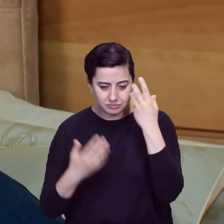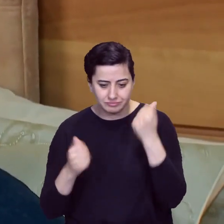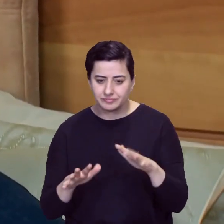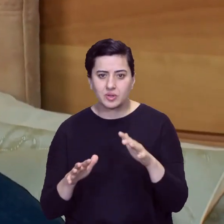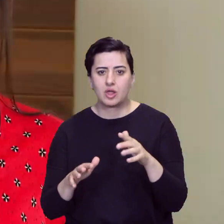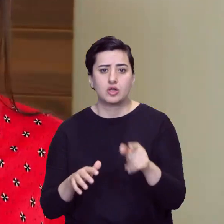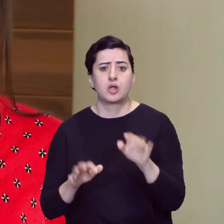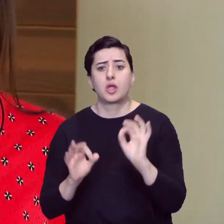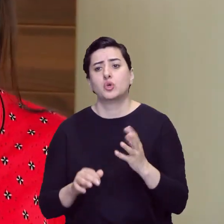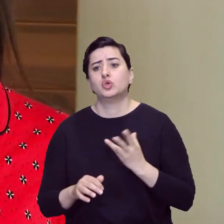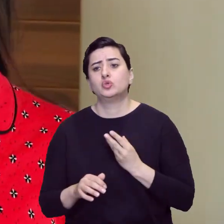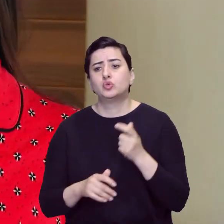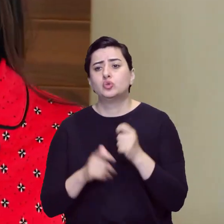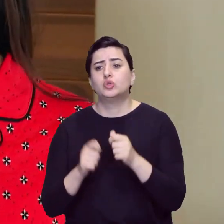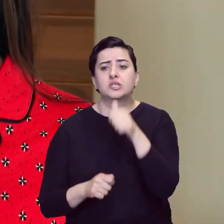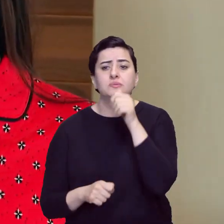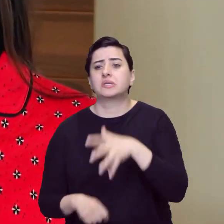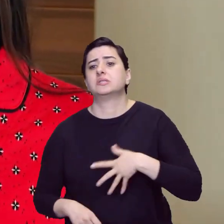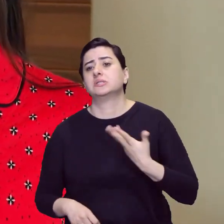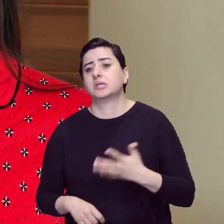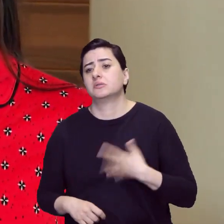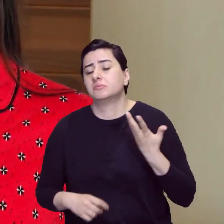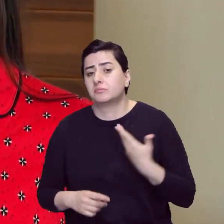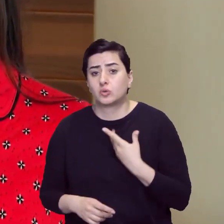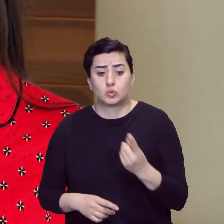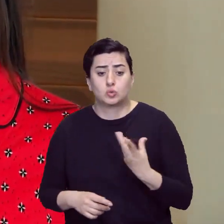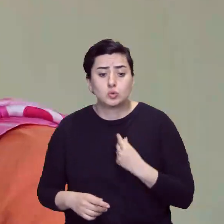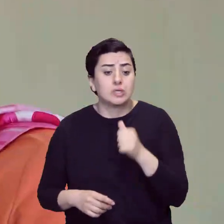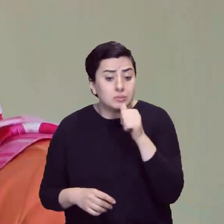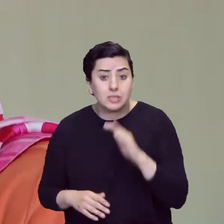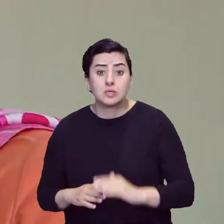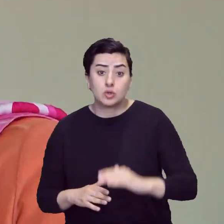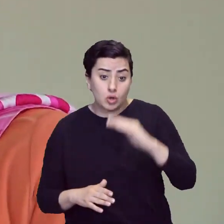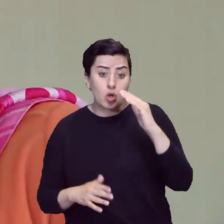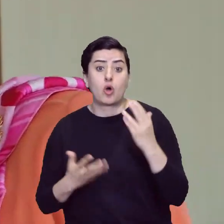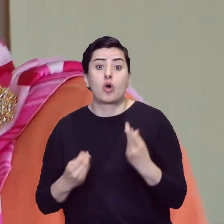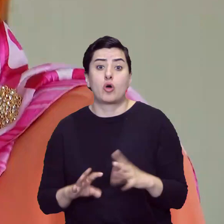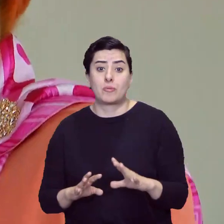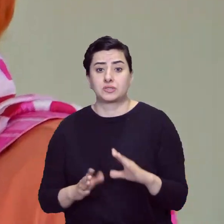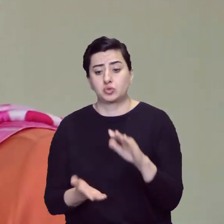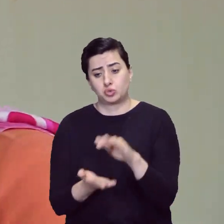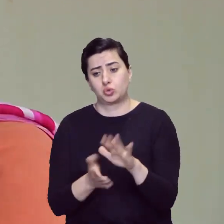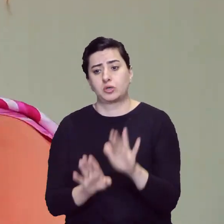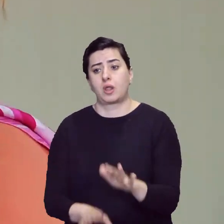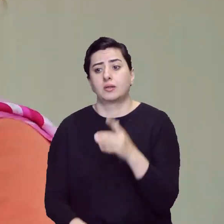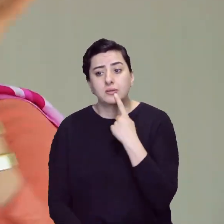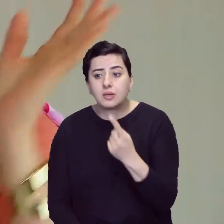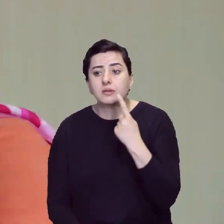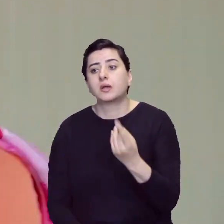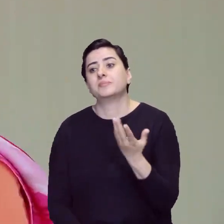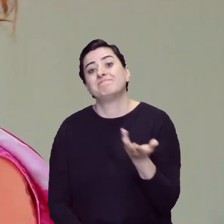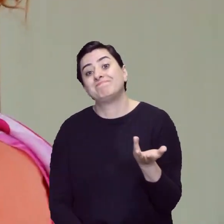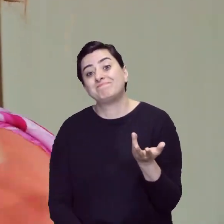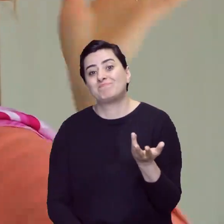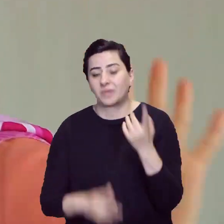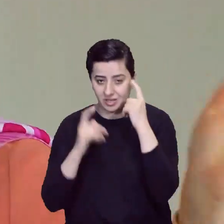bende, tutturdu süt içmeyeceğim diye. Halbuki süt içmezse boyu uzamaz, böyle yer elması gibi kalır dedim